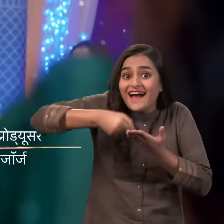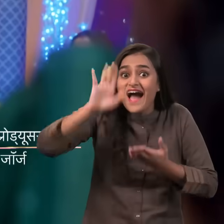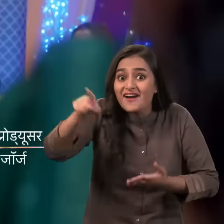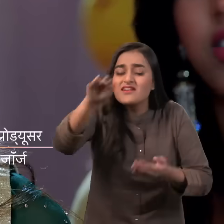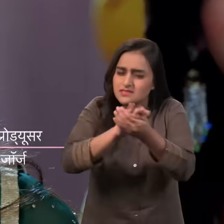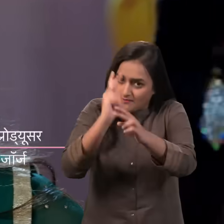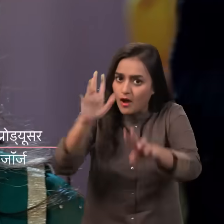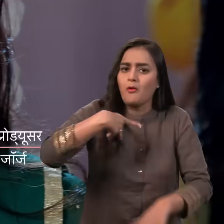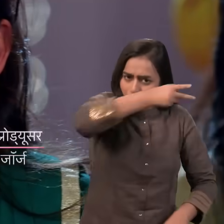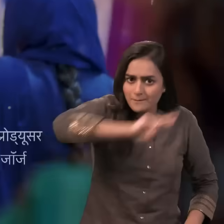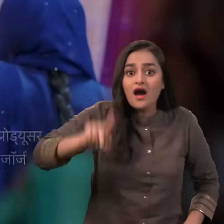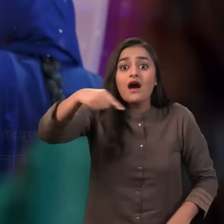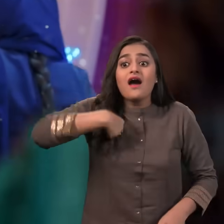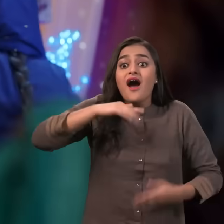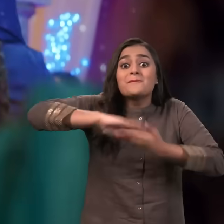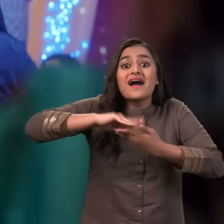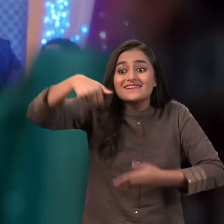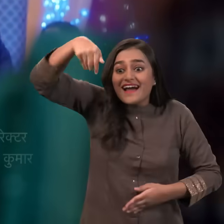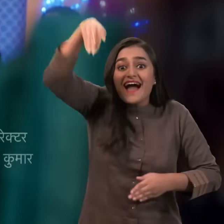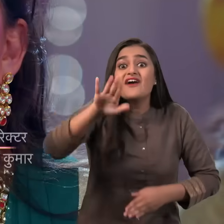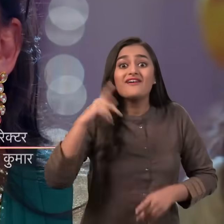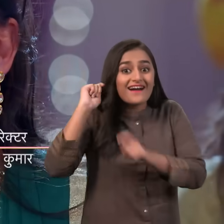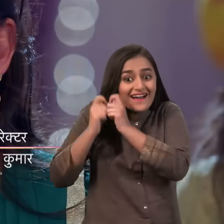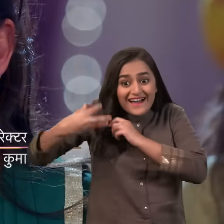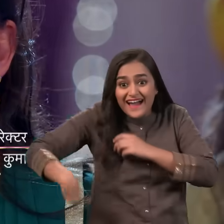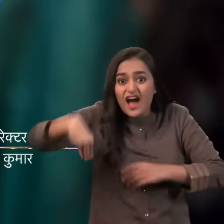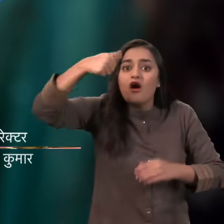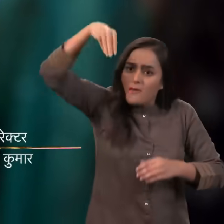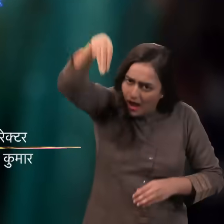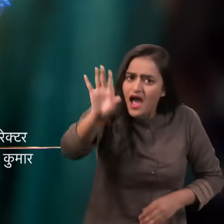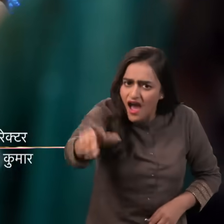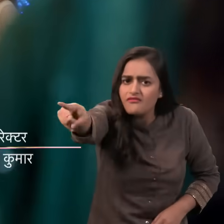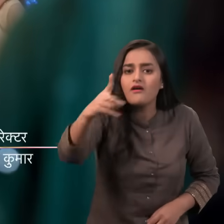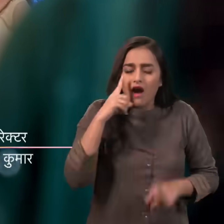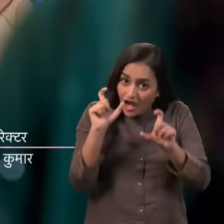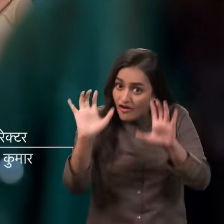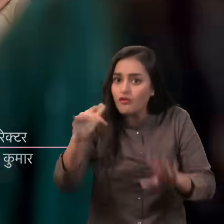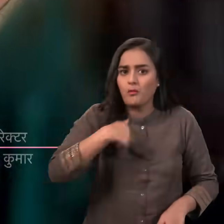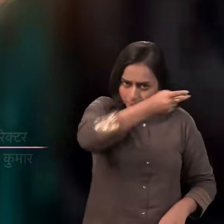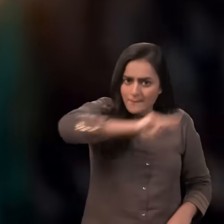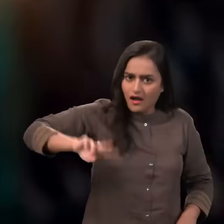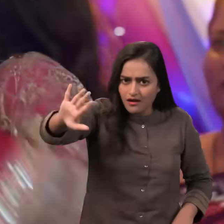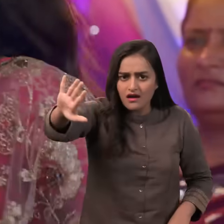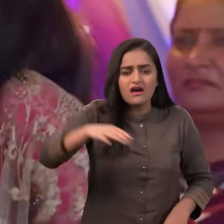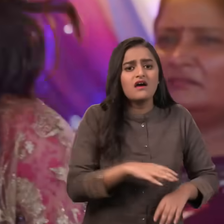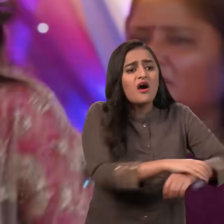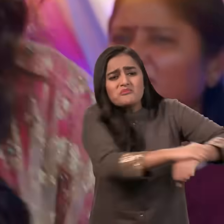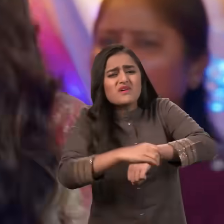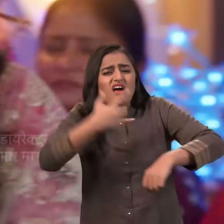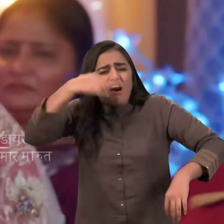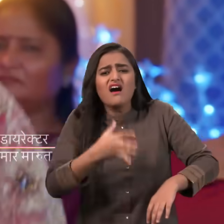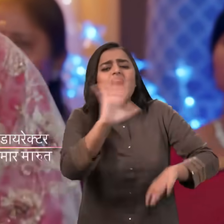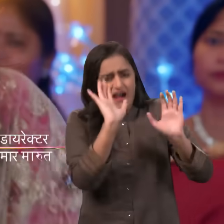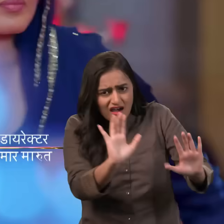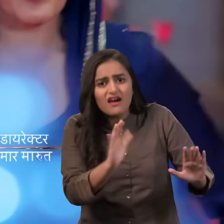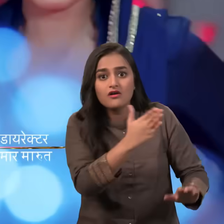बचा के रखी हो, मैं फिर से आऊंगी। और हाँ, जो शादी में पहनने के लिए परांदा लेके आई थी ना, वो वहाँ बैग में रखा है, साइड में संभाल के रखना। मैं आती हूँ, बाय।